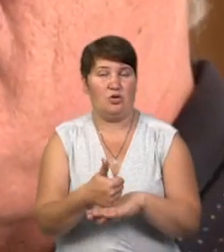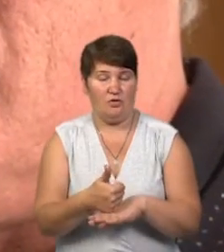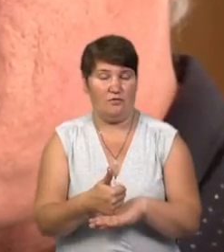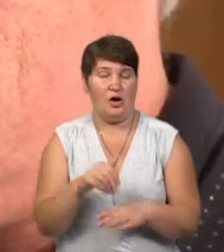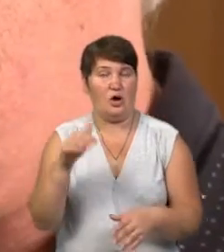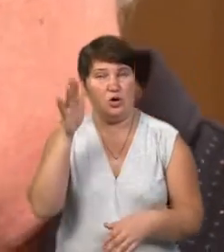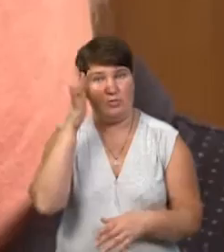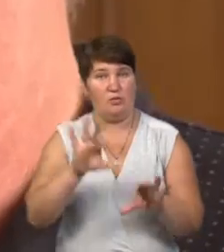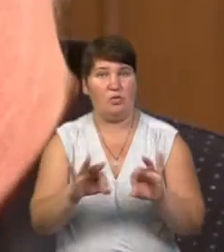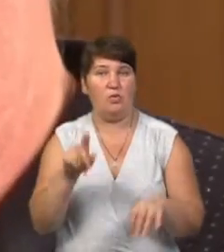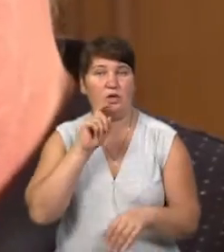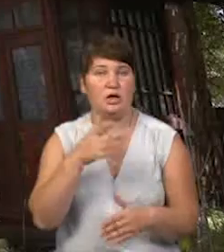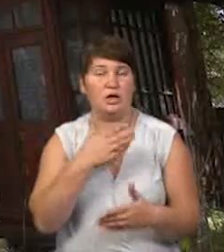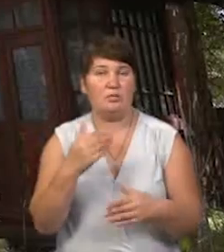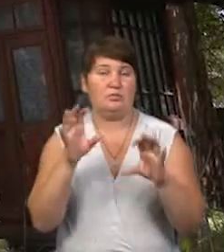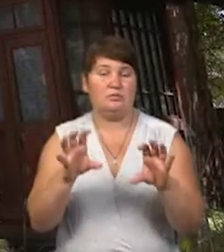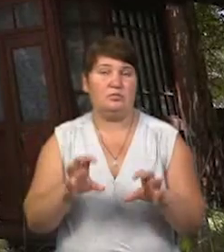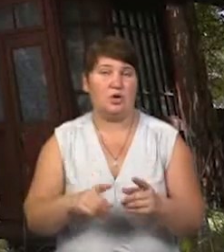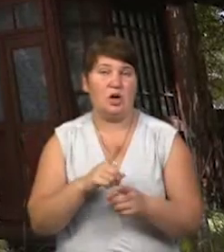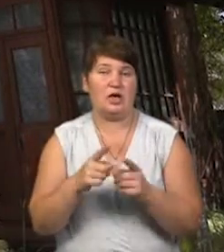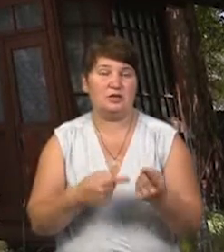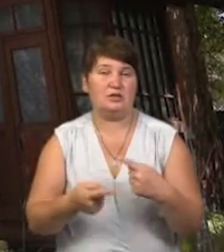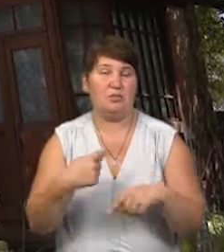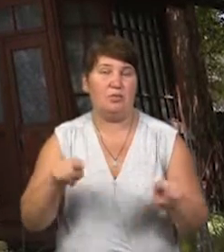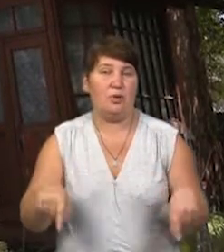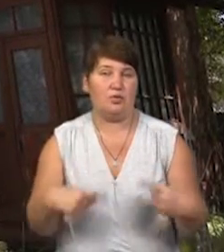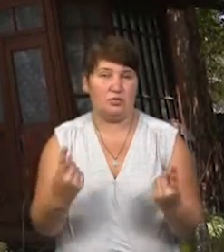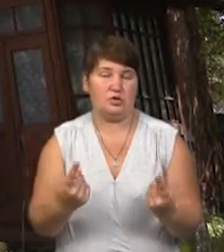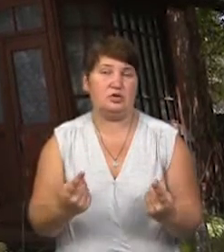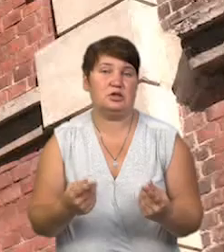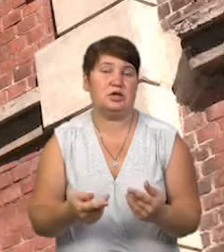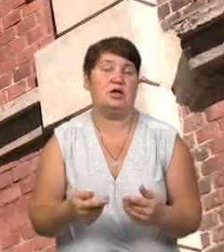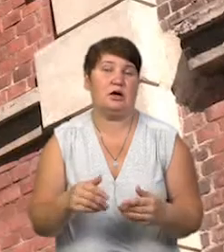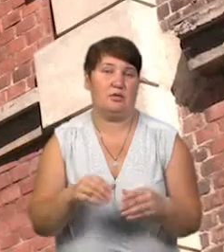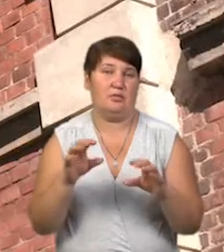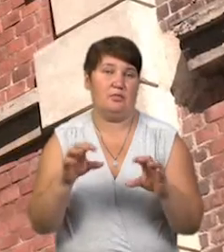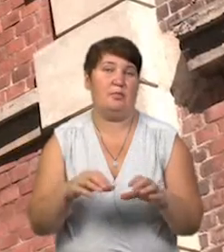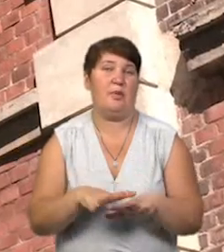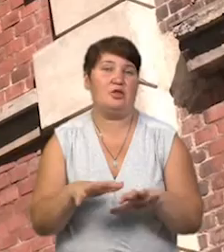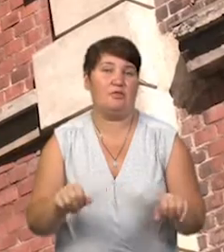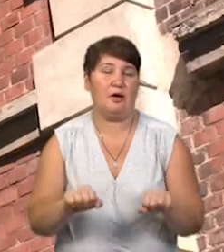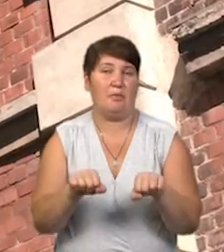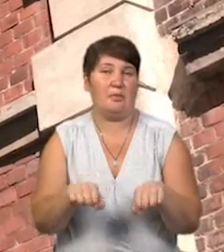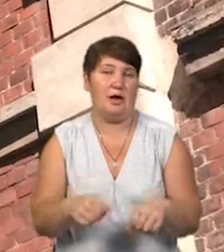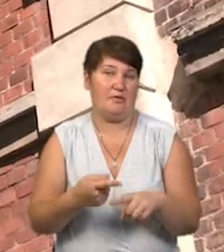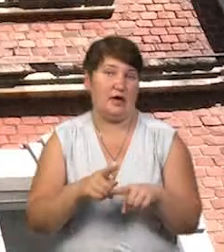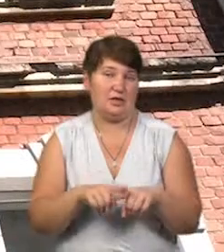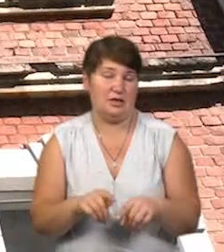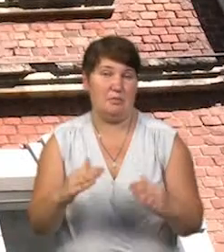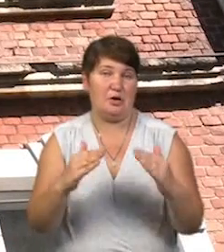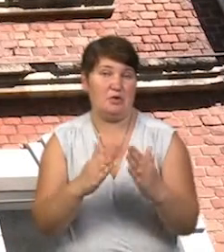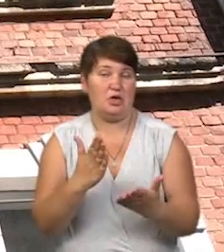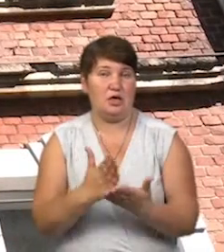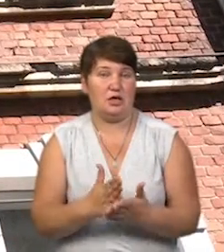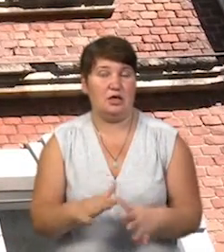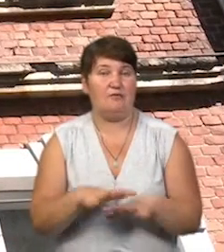Україні немає закону про реституцію, поновлення порушених майнових прав. Тому це приміщення є власністю громади міста. І передати чи продати